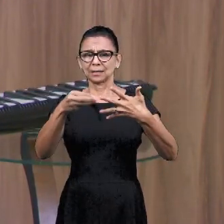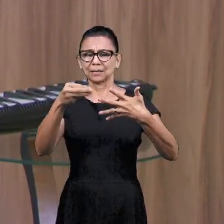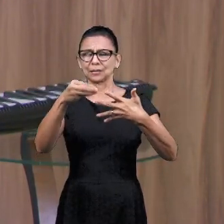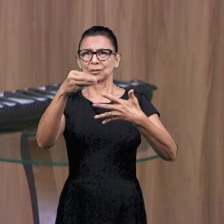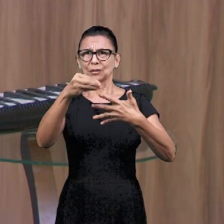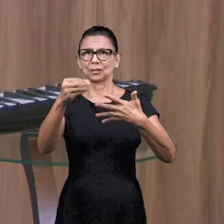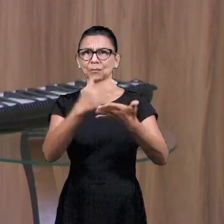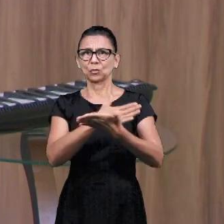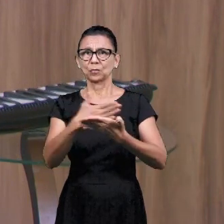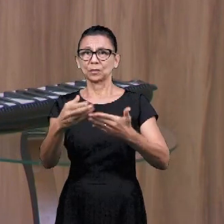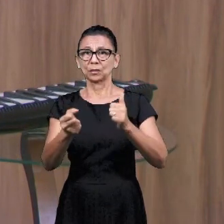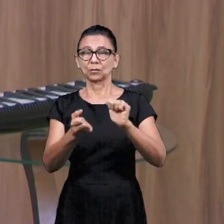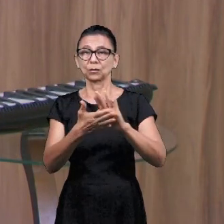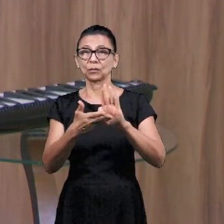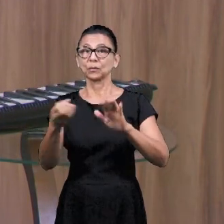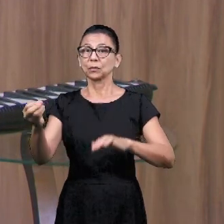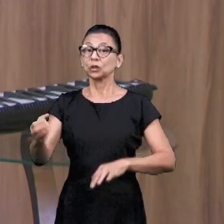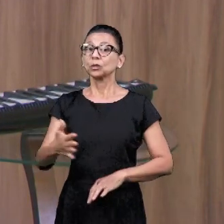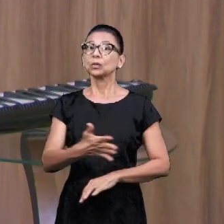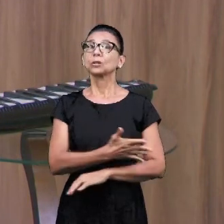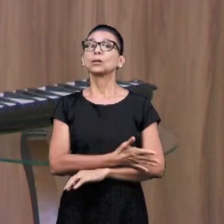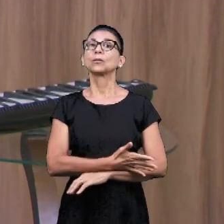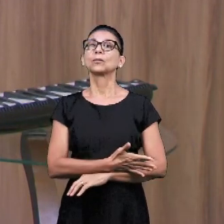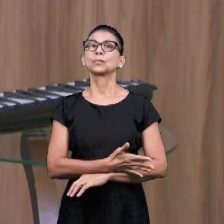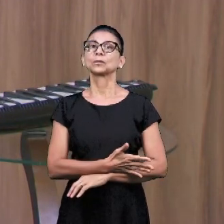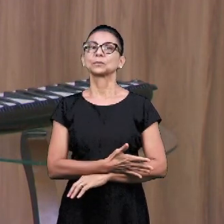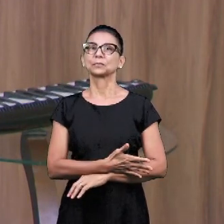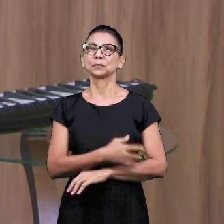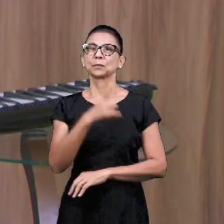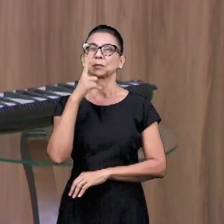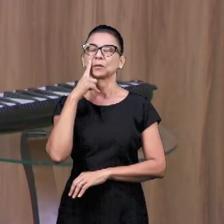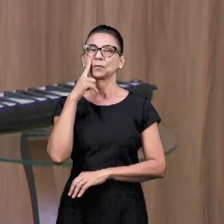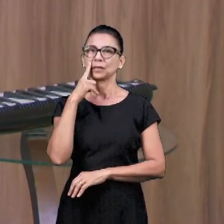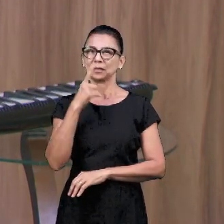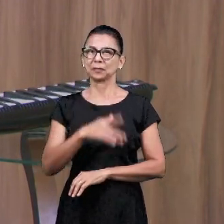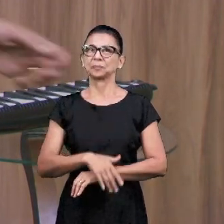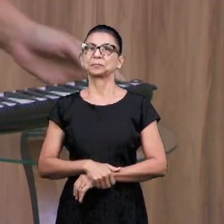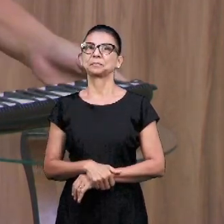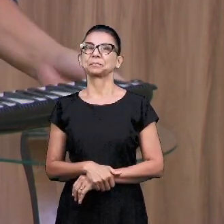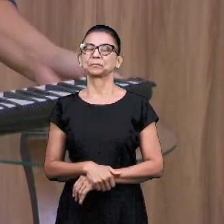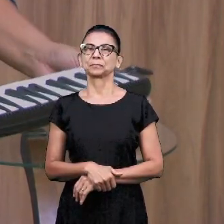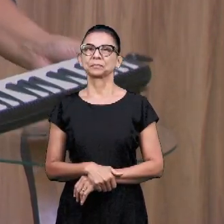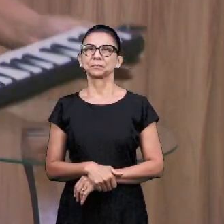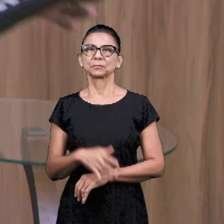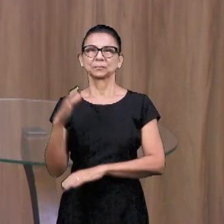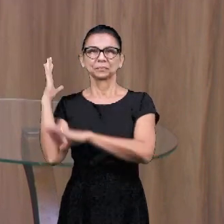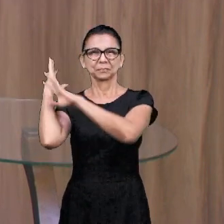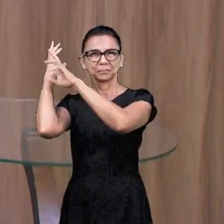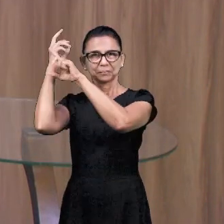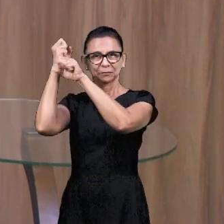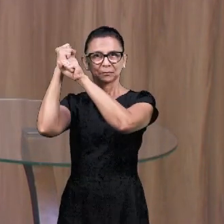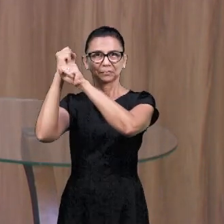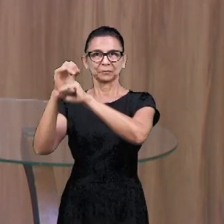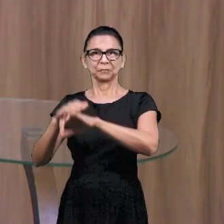avons appris cette gamme pour commencer une nouvelle louange qui sera dans cette tonalité. Nous allons nous rappeler la